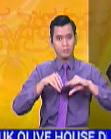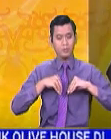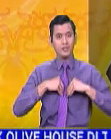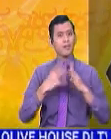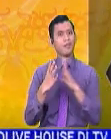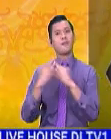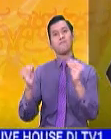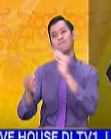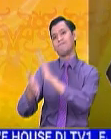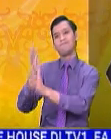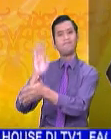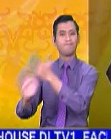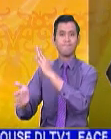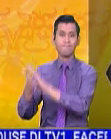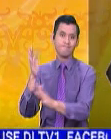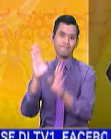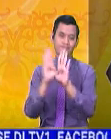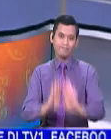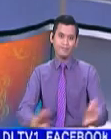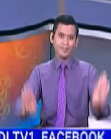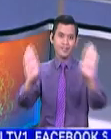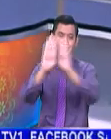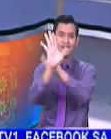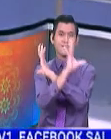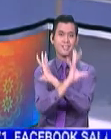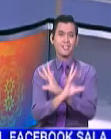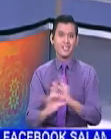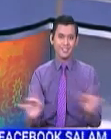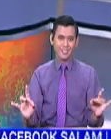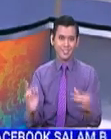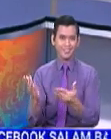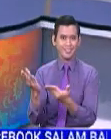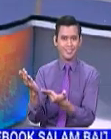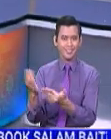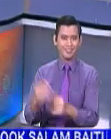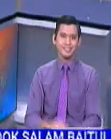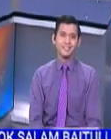Hai by suresh Kian berita dari jerawat kita kembali bersama Zera di angkasa Puri silakan Sera